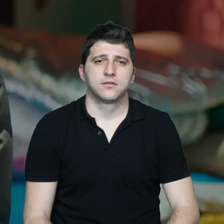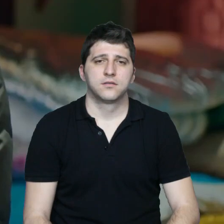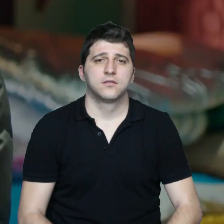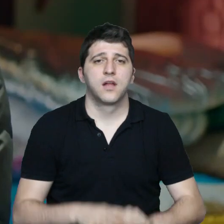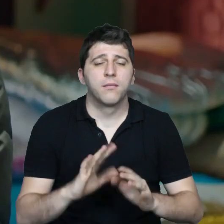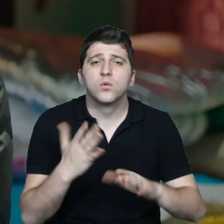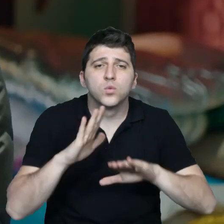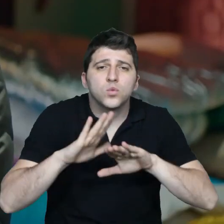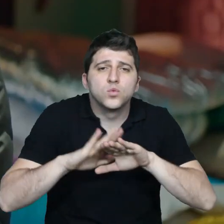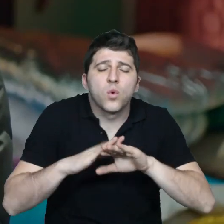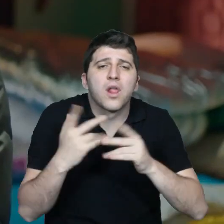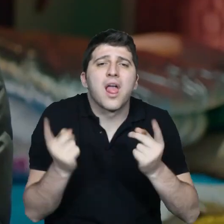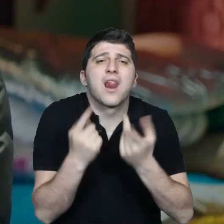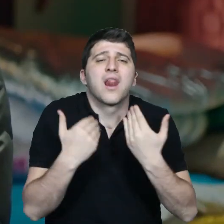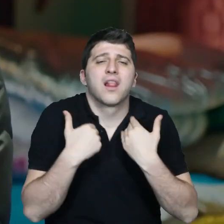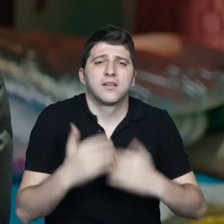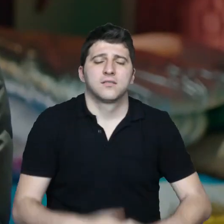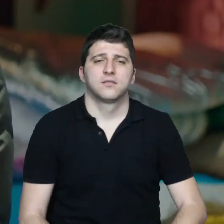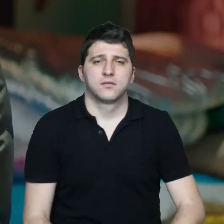Ama ne dokunabiliyorum?